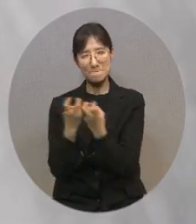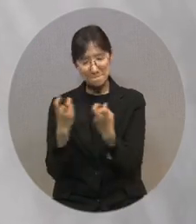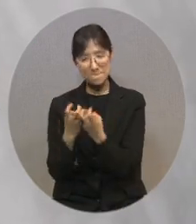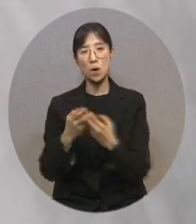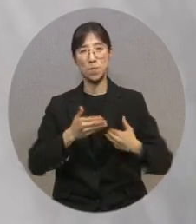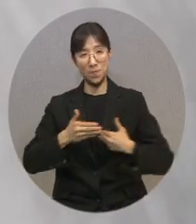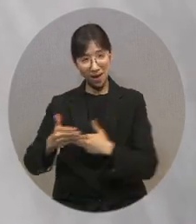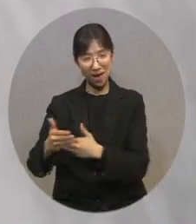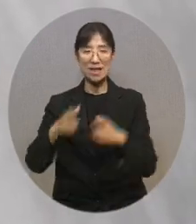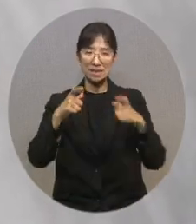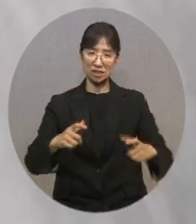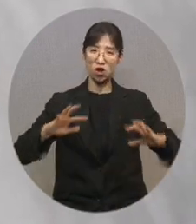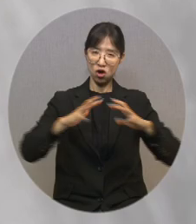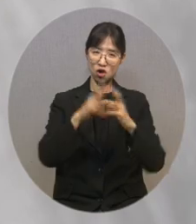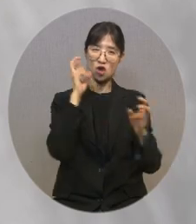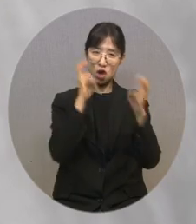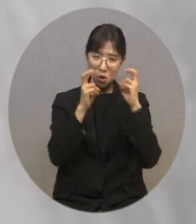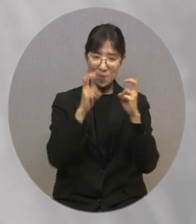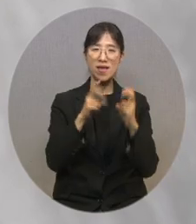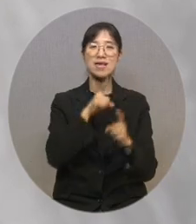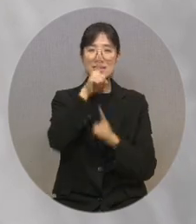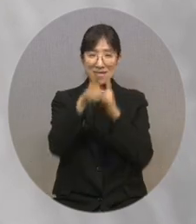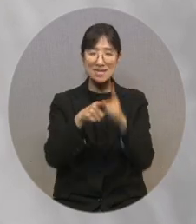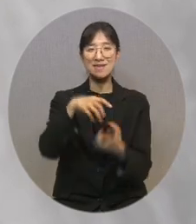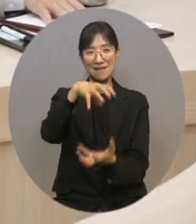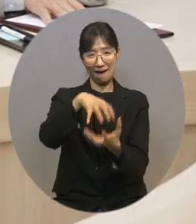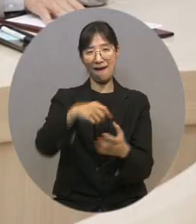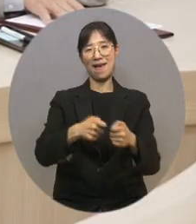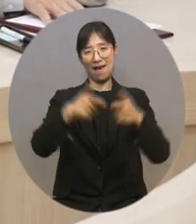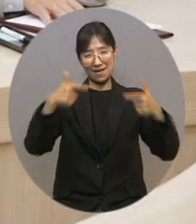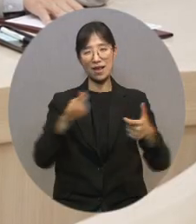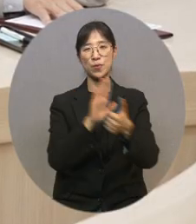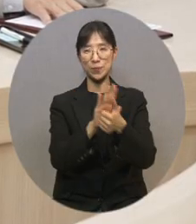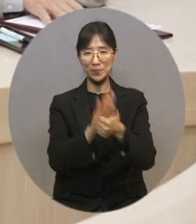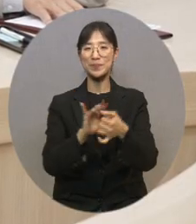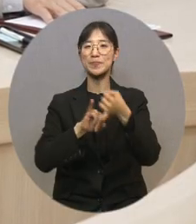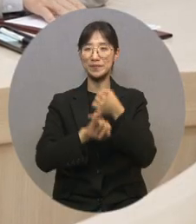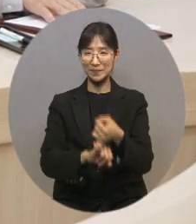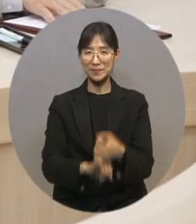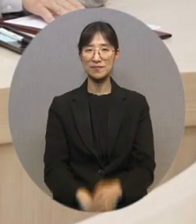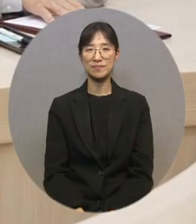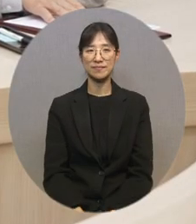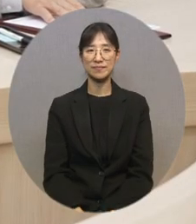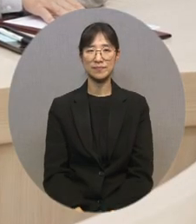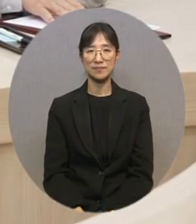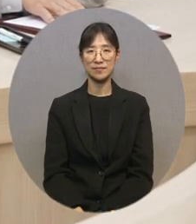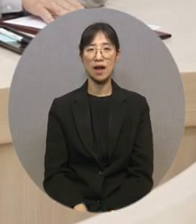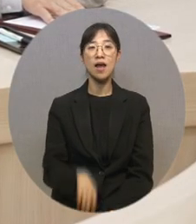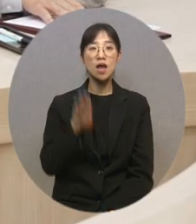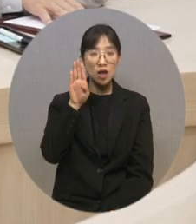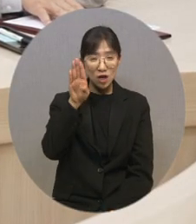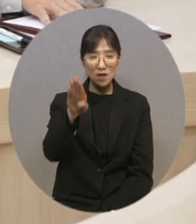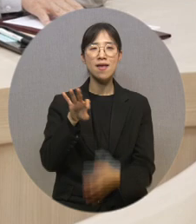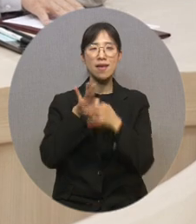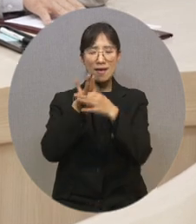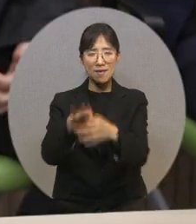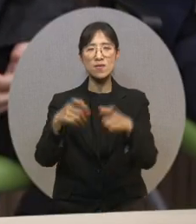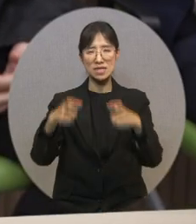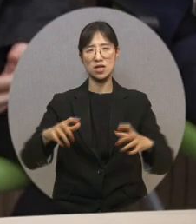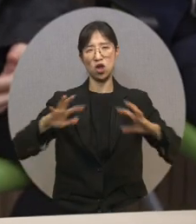추진해 지역건설업체 수주율 향상에 기여하겠다고 말했습니다. 향후 청주시는